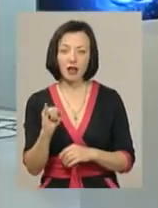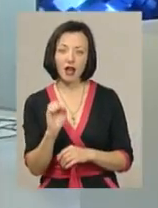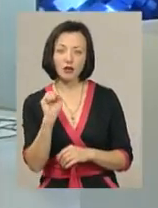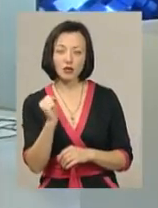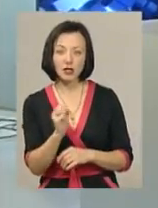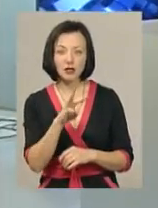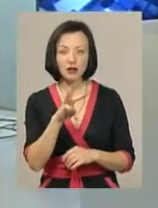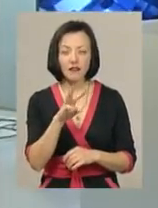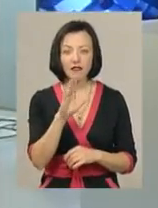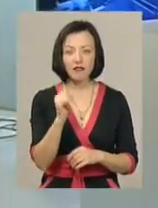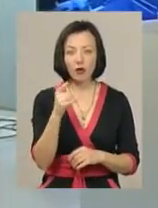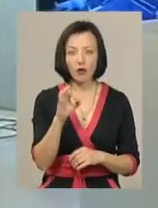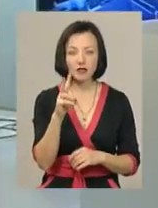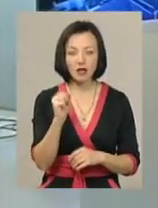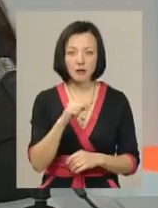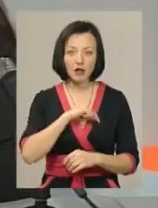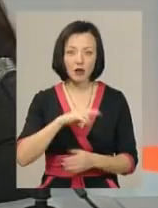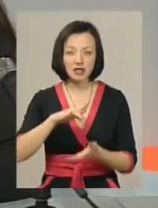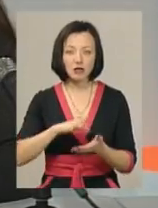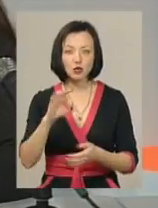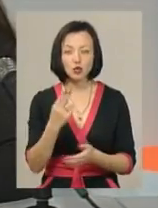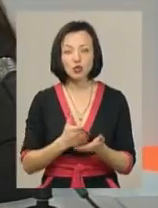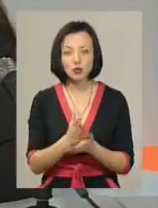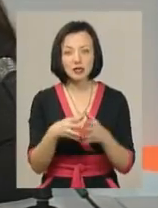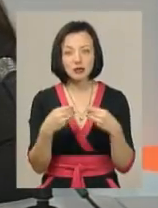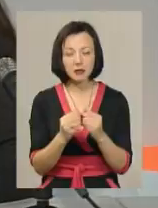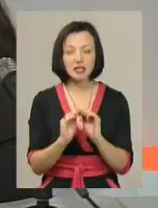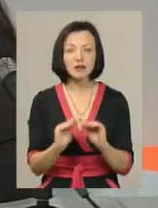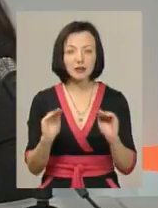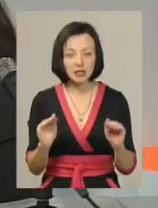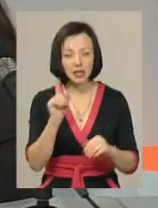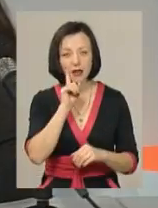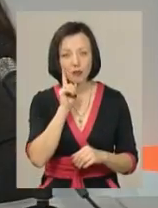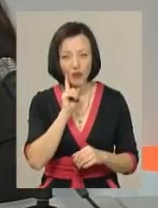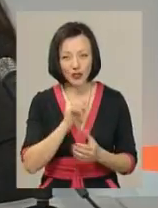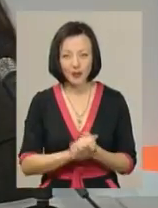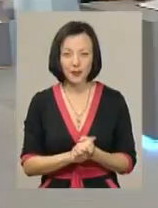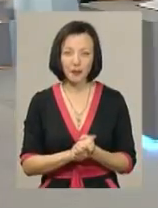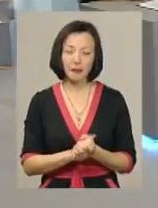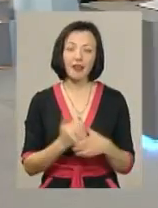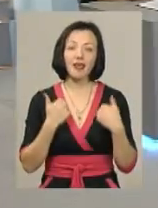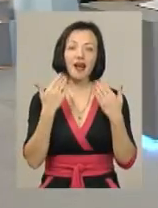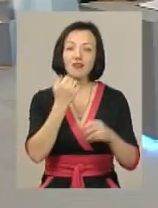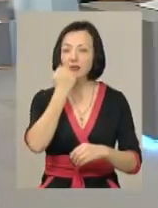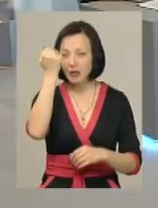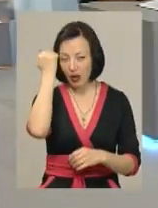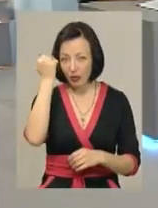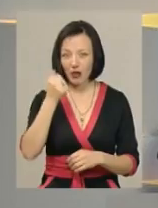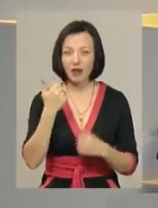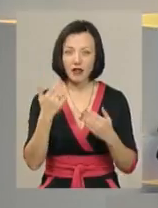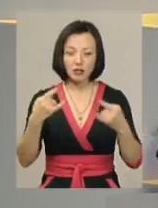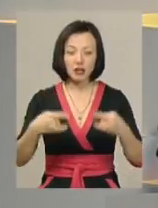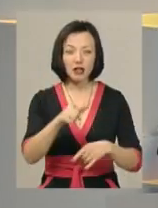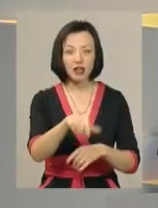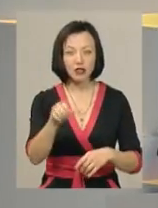Антоніна віговська психолог Хмельницького міського центру соціальних служб для для сім'ї дітей та молоді Я вам дуже дякую а нашим